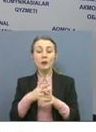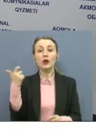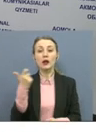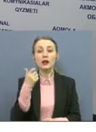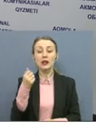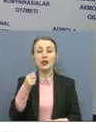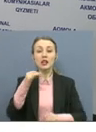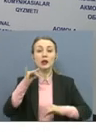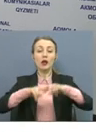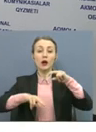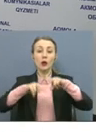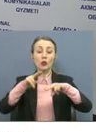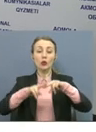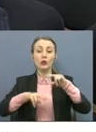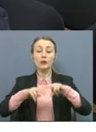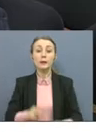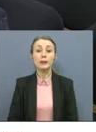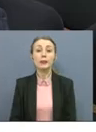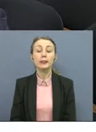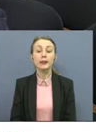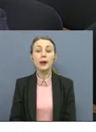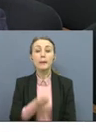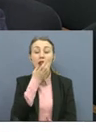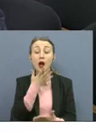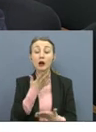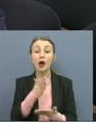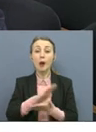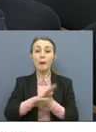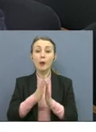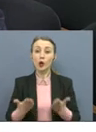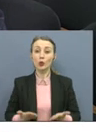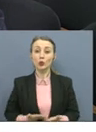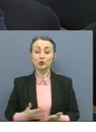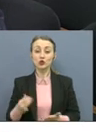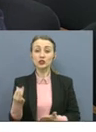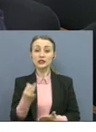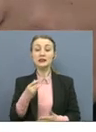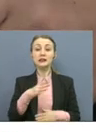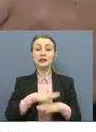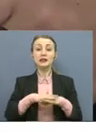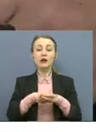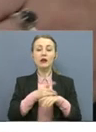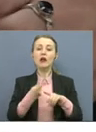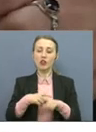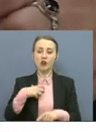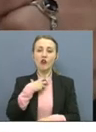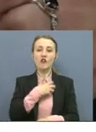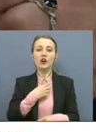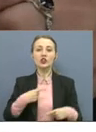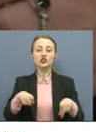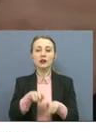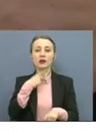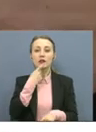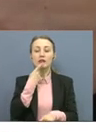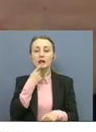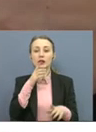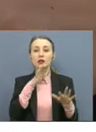салық түсімдері 114%-ға артып 4 миллиард теңгені құраған. Көш басында аграрлық сала. Атбасарлық шаруалар өндірген жалпы өнім